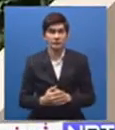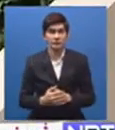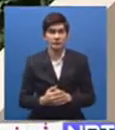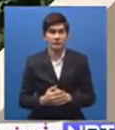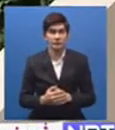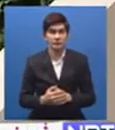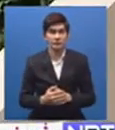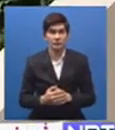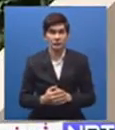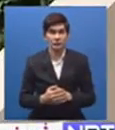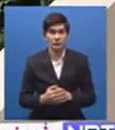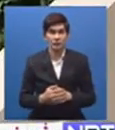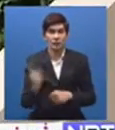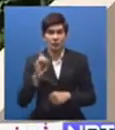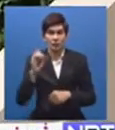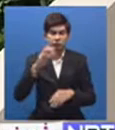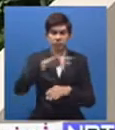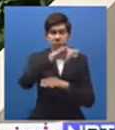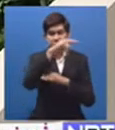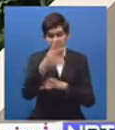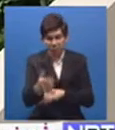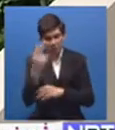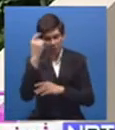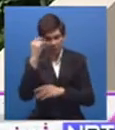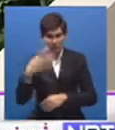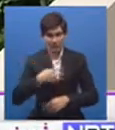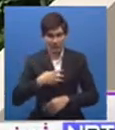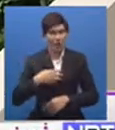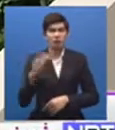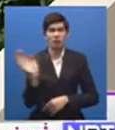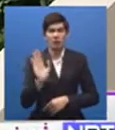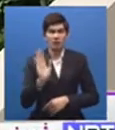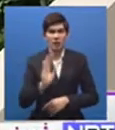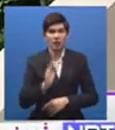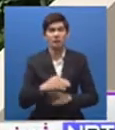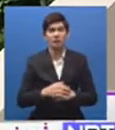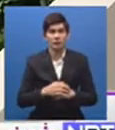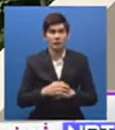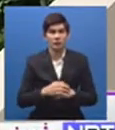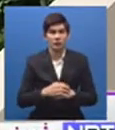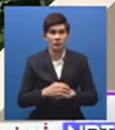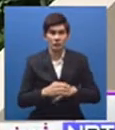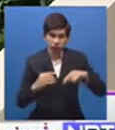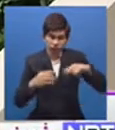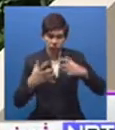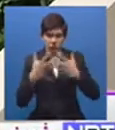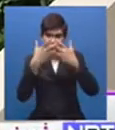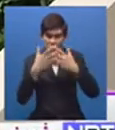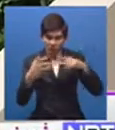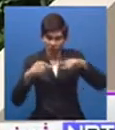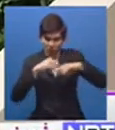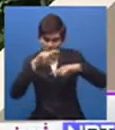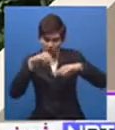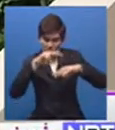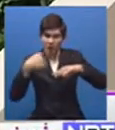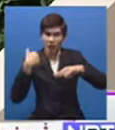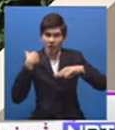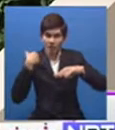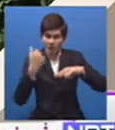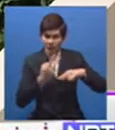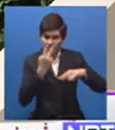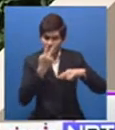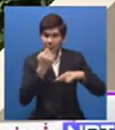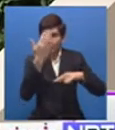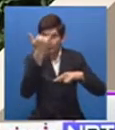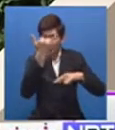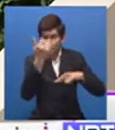ก็มันก็เป็นอุบัติเหตุนะไม่มีใครอยากให้เกิดขึ้นนักบินเขาก็ไม่อยากให้เกิดช่างเครื่องเขาก็ตรวจเครื่องยนต์เครื่องแต่เดี๋ยวเราตรวจสอบอีกทีว่ามันเกิดเพราะอะไรนะอันนี้